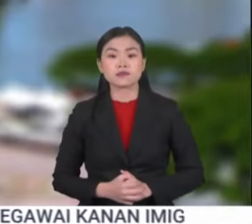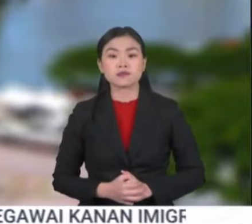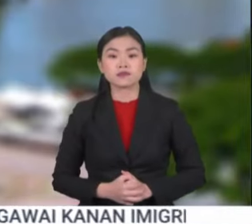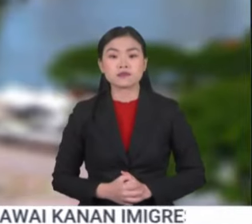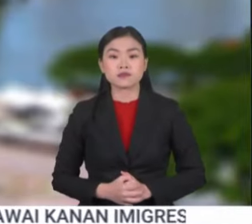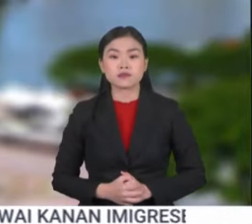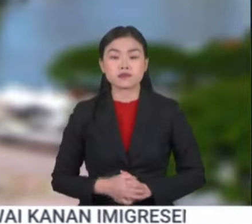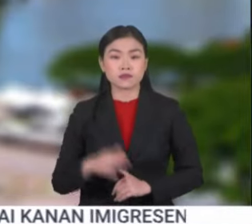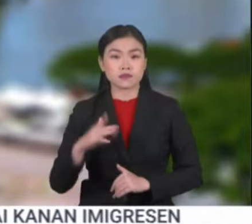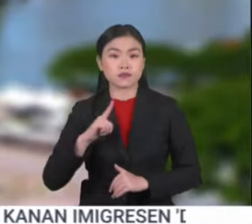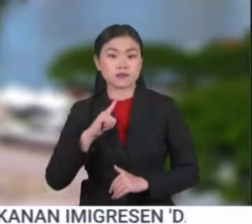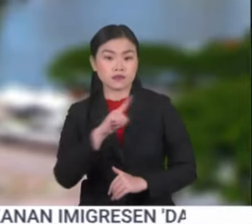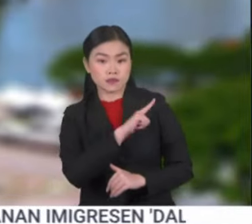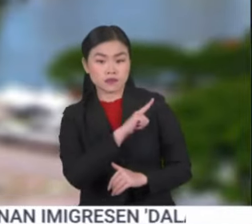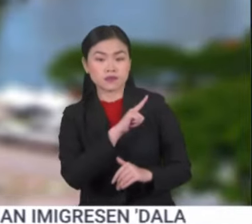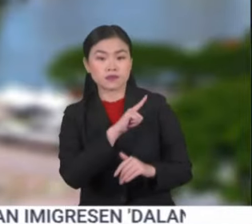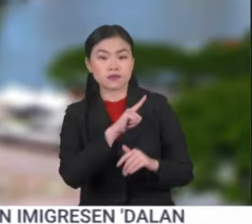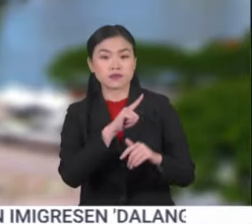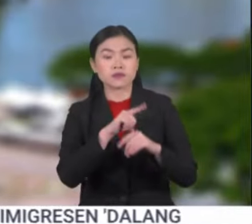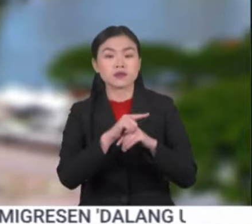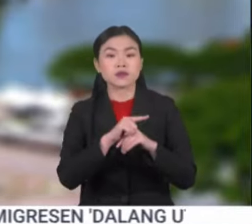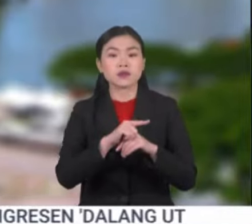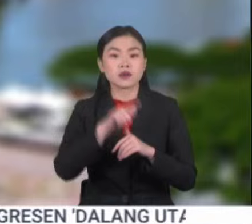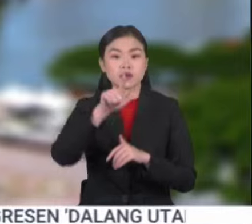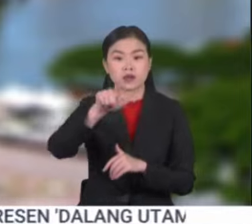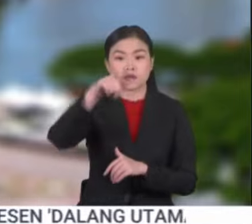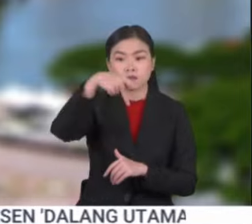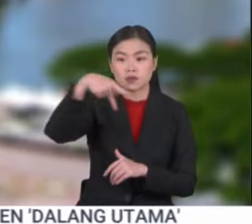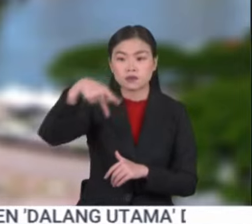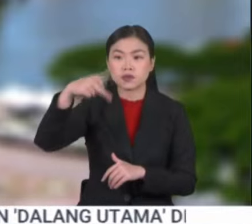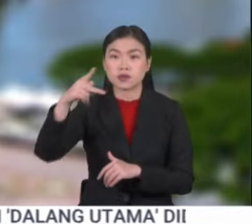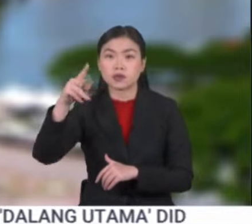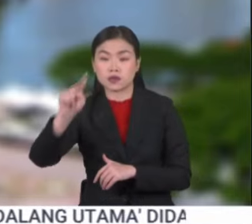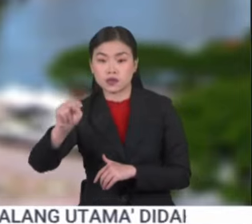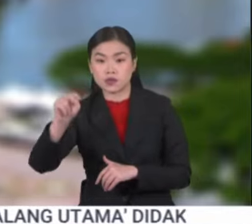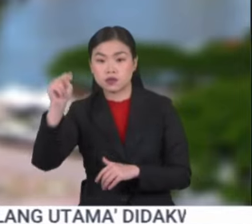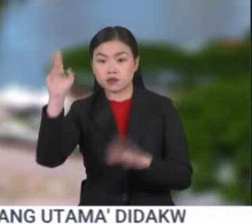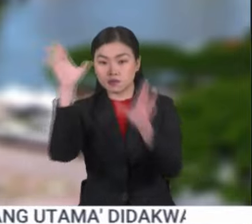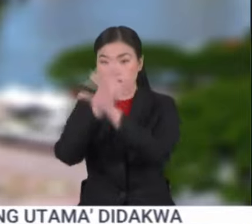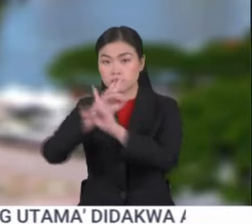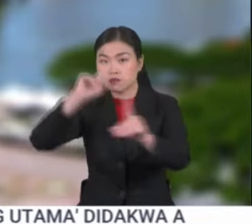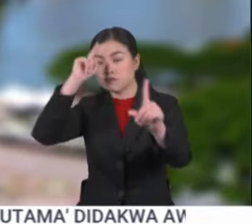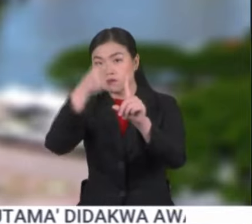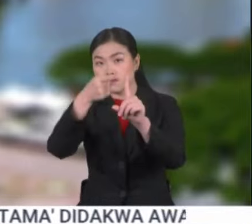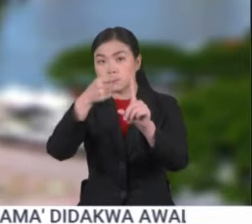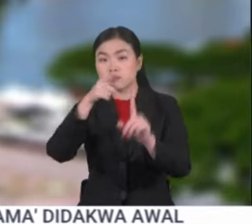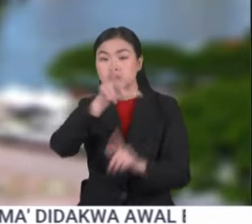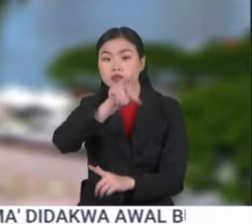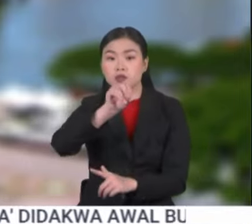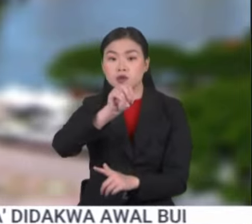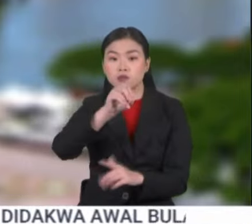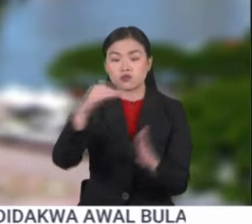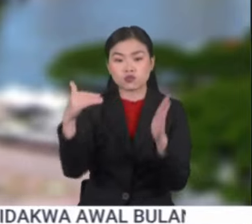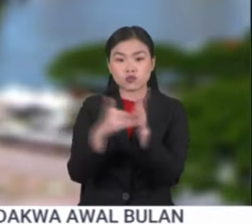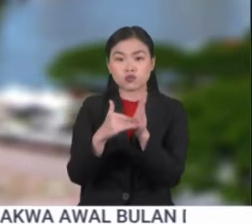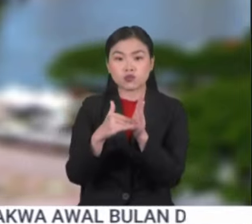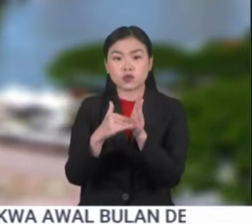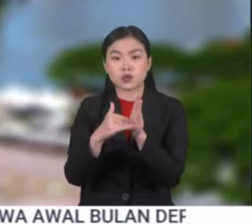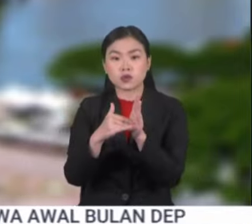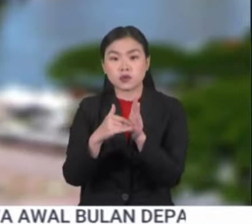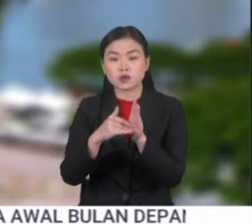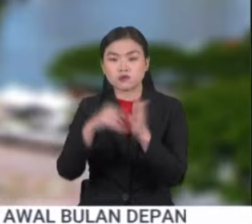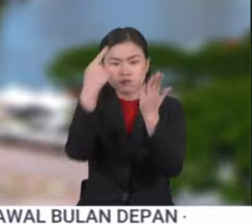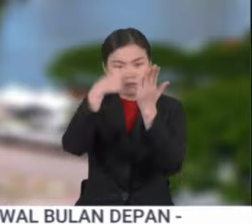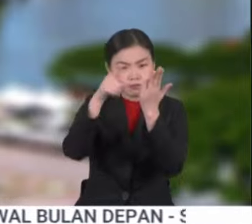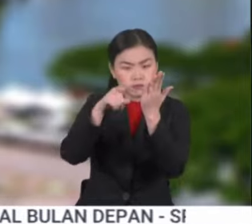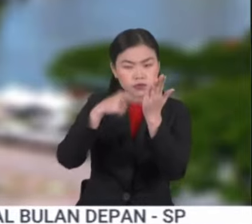Saudara, Lembaga Penduduk dan Pembangunan Keluarga Negara LPPKN Sarawak menyasarkan 30,000 ujian saringan virus